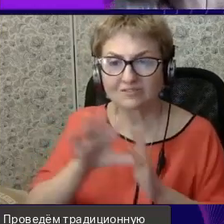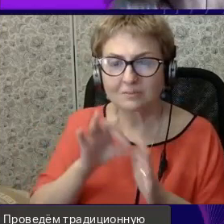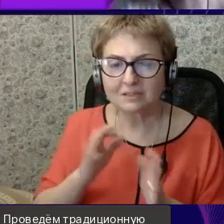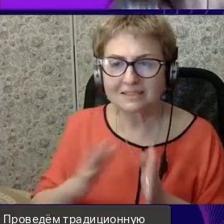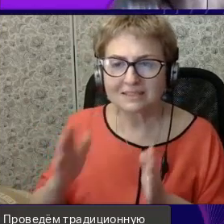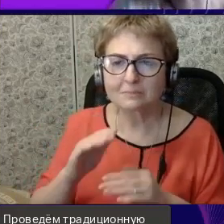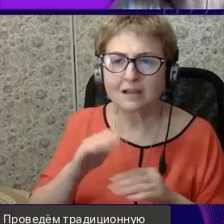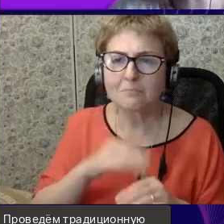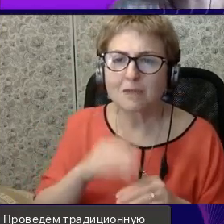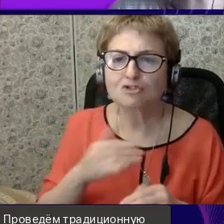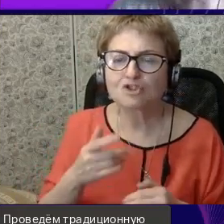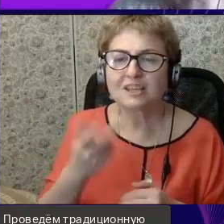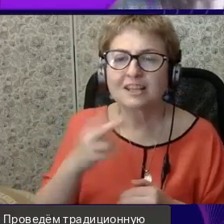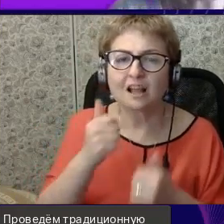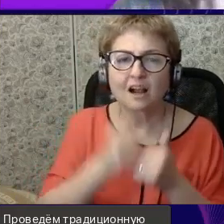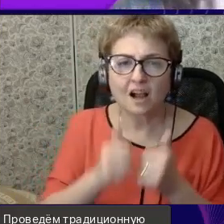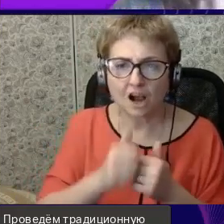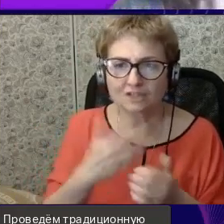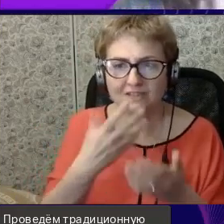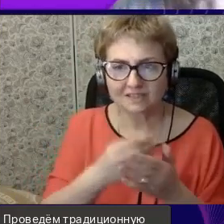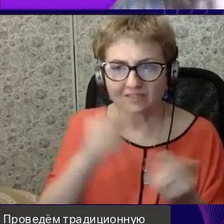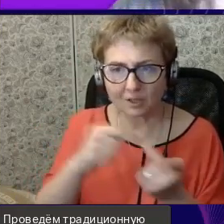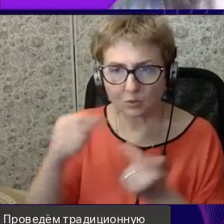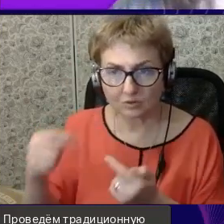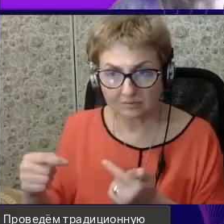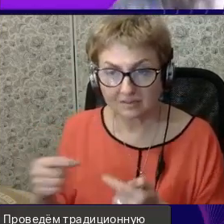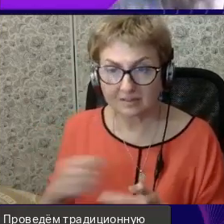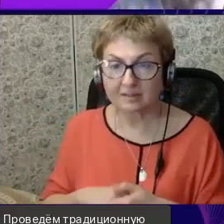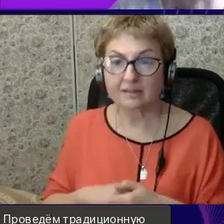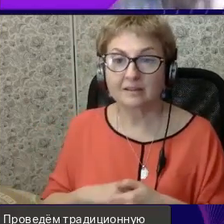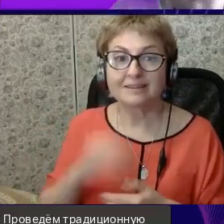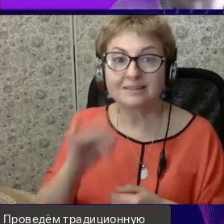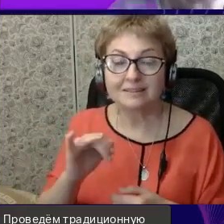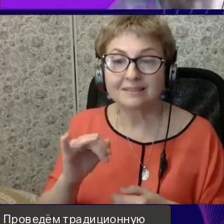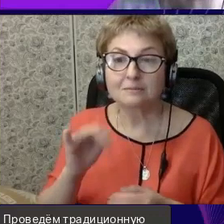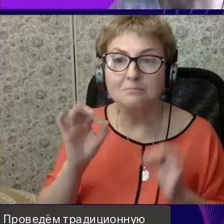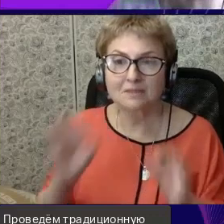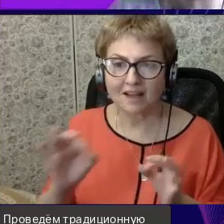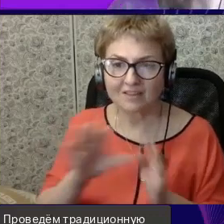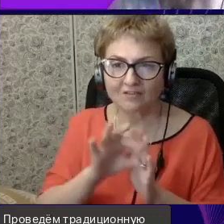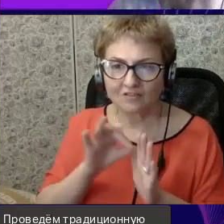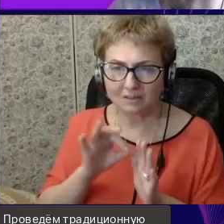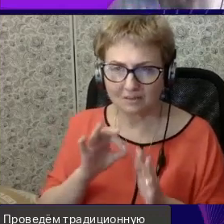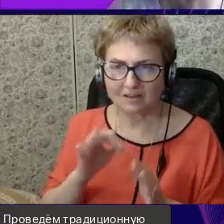что все люди с аутизмом очень разные, нам, конечно же, приходится выбирать систему поощрения для каждого